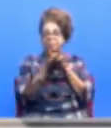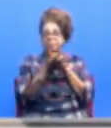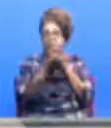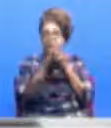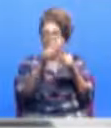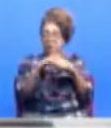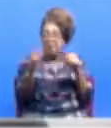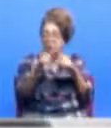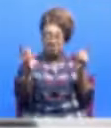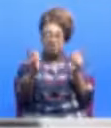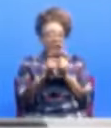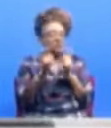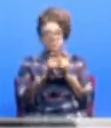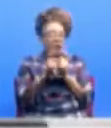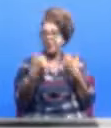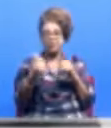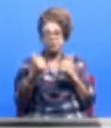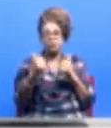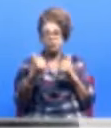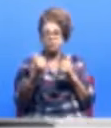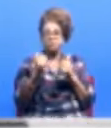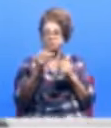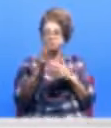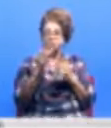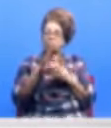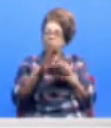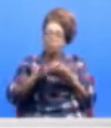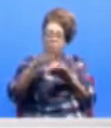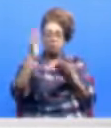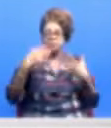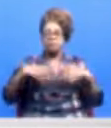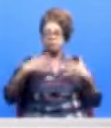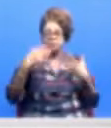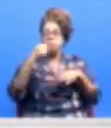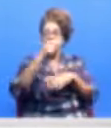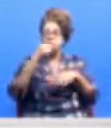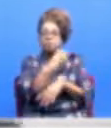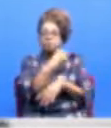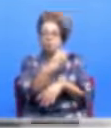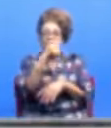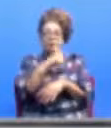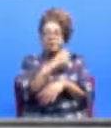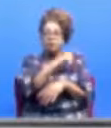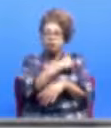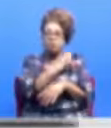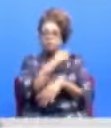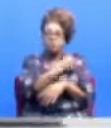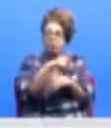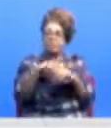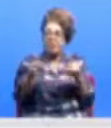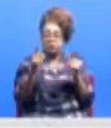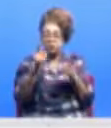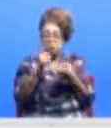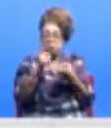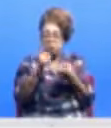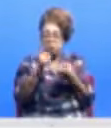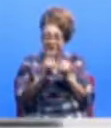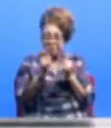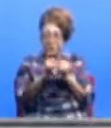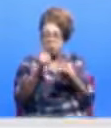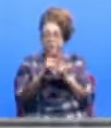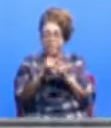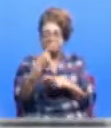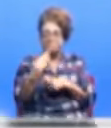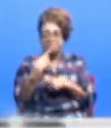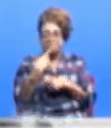na achaumia. Watu wengi ambao wako kwa mahosi, wengi ambao wako kwa private hospital. Lakini za kitu yenye inatuma na inatukera sana